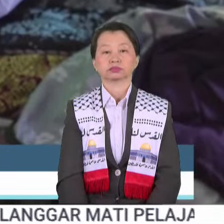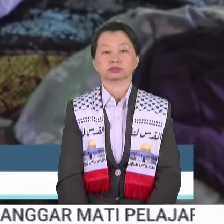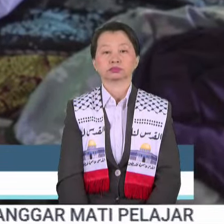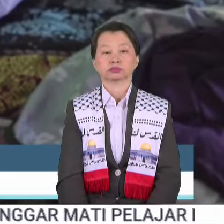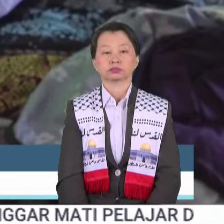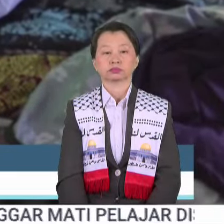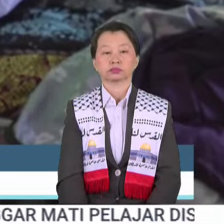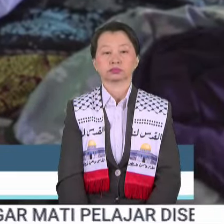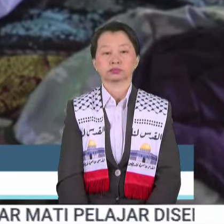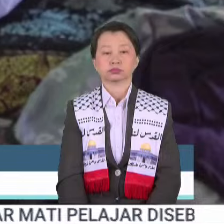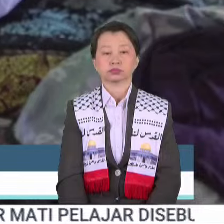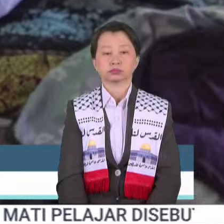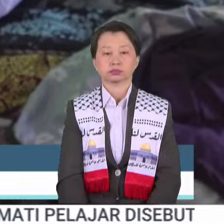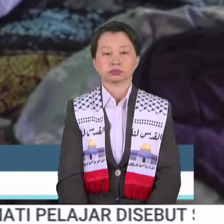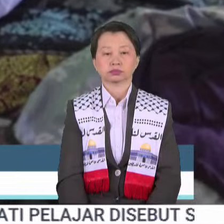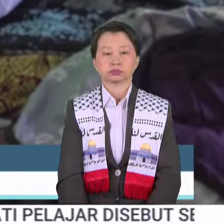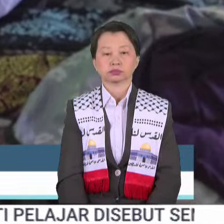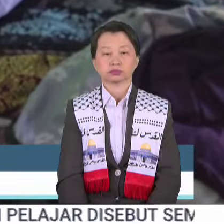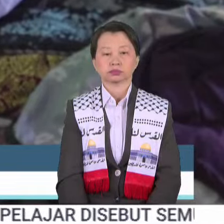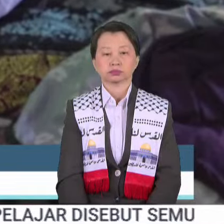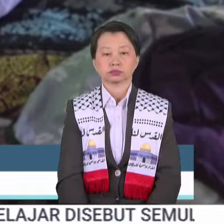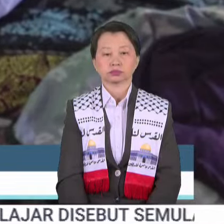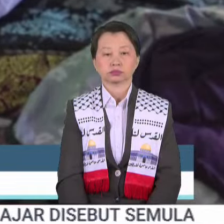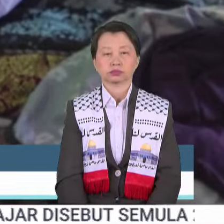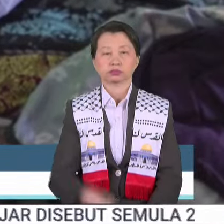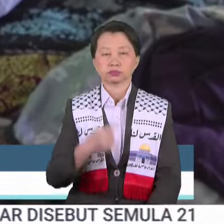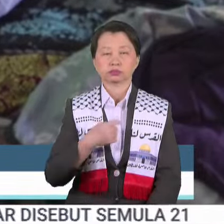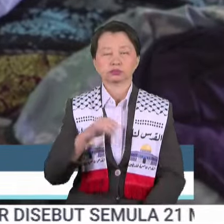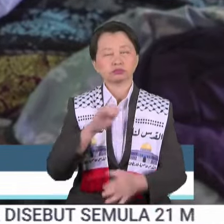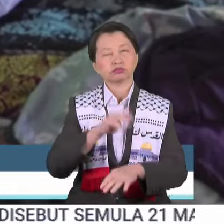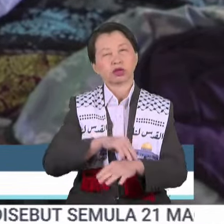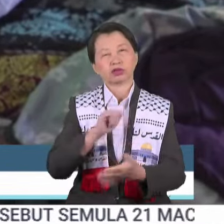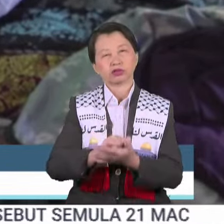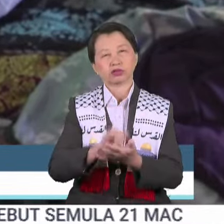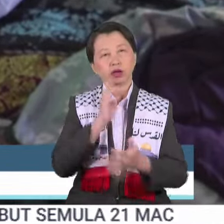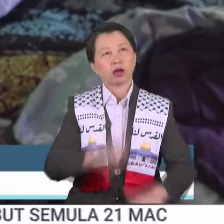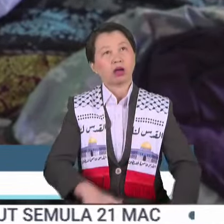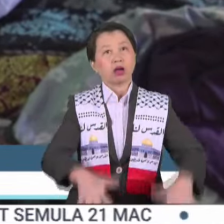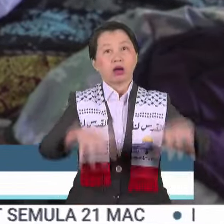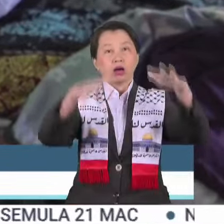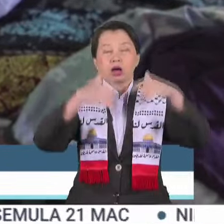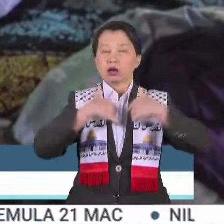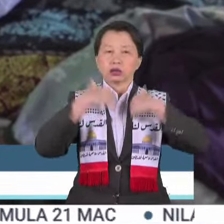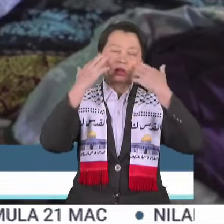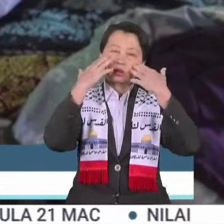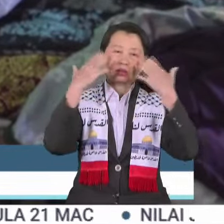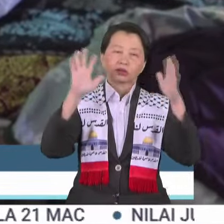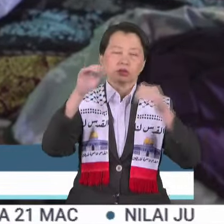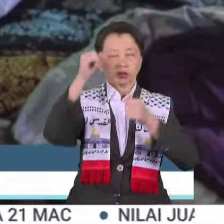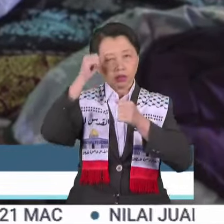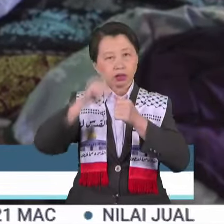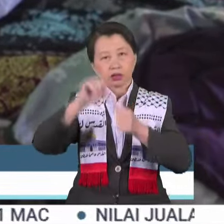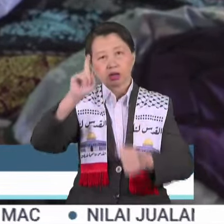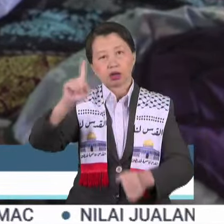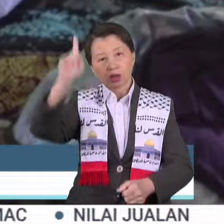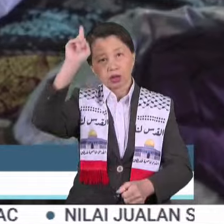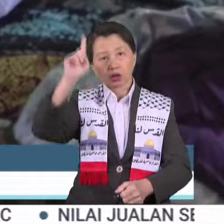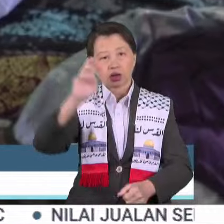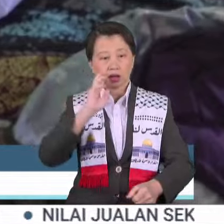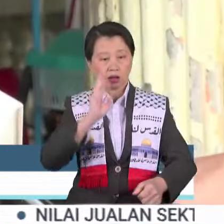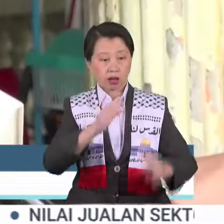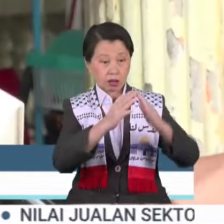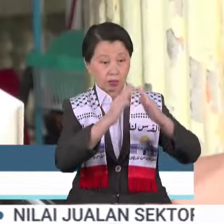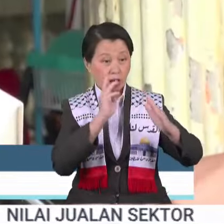Masa tu memang takut ke benda, tak tahu boleh ingat rumah barang hak penting sampai kat atas ada. Takut tenggelam gitu je